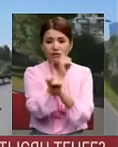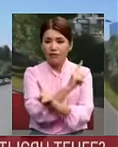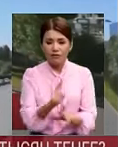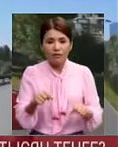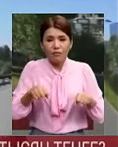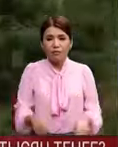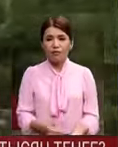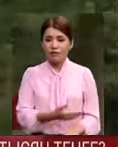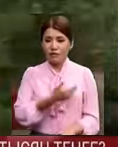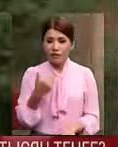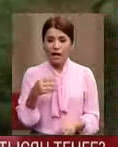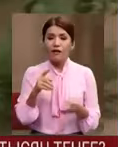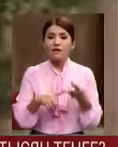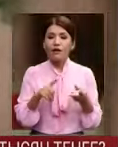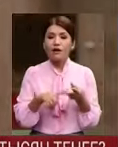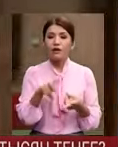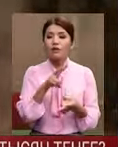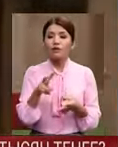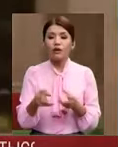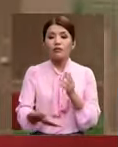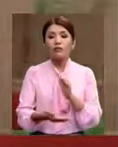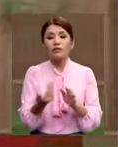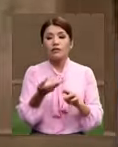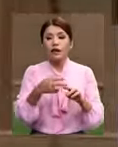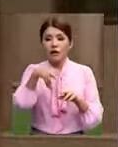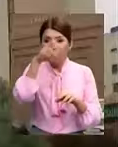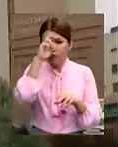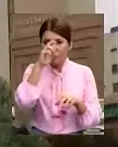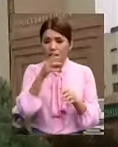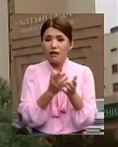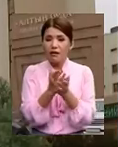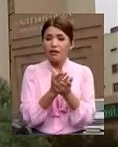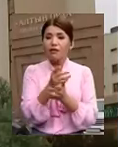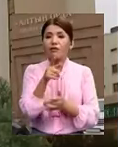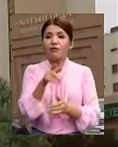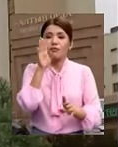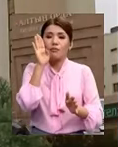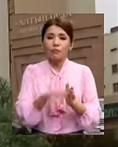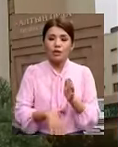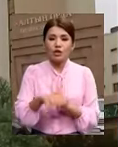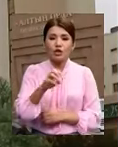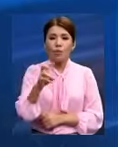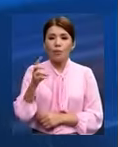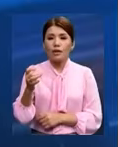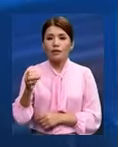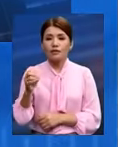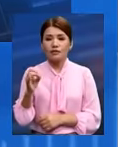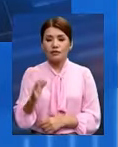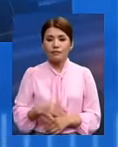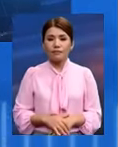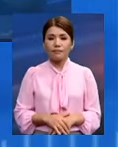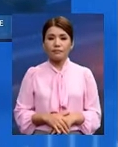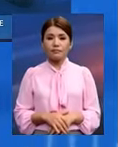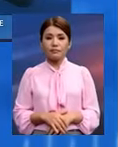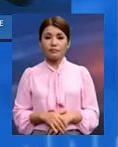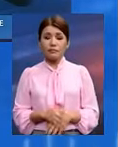не имеет права. А во-вторых, без того непривлекательная госслужба останется без топ-менеджеров. Это ведет к